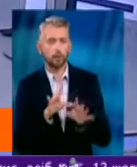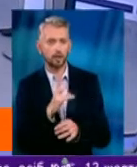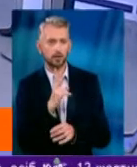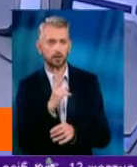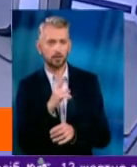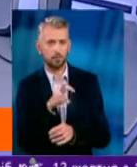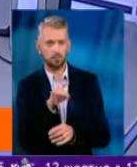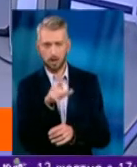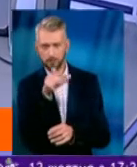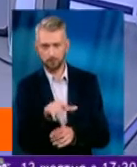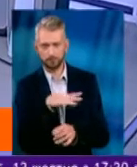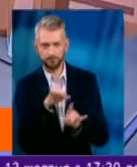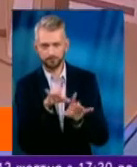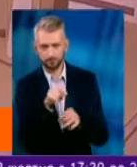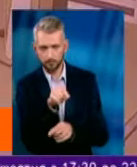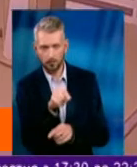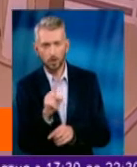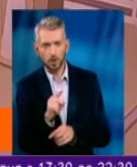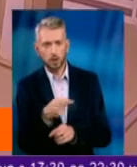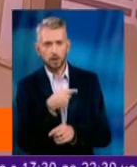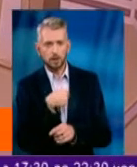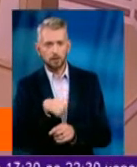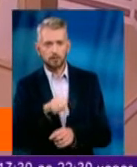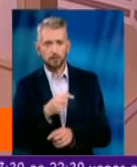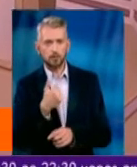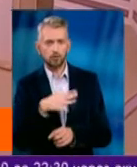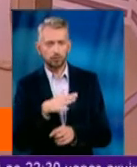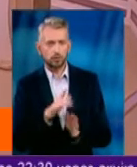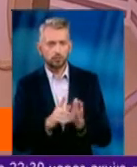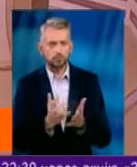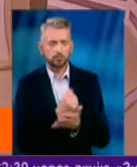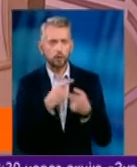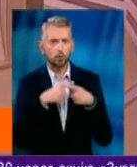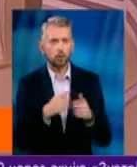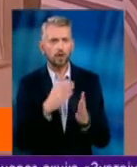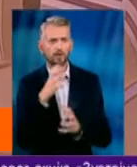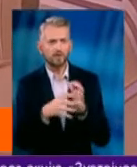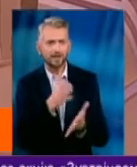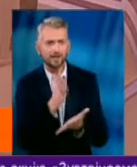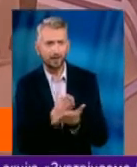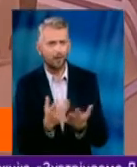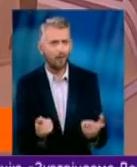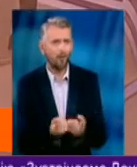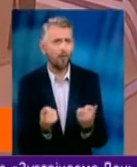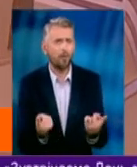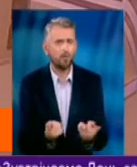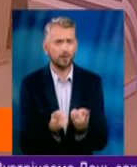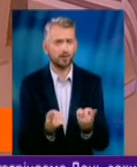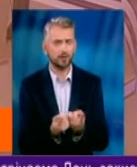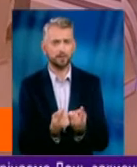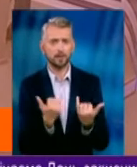Володимировичу про те, що ми дійшли вже до технологій, які в світі вони є звичайними. Зараз у нас